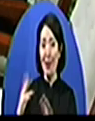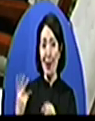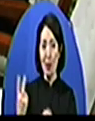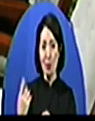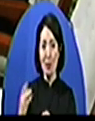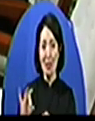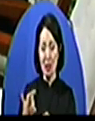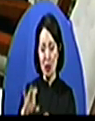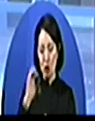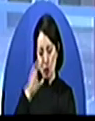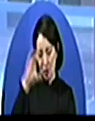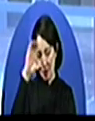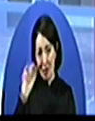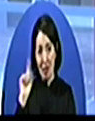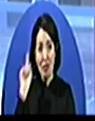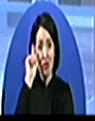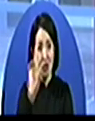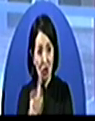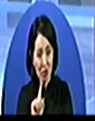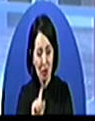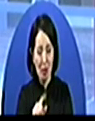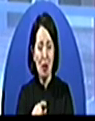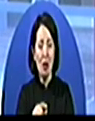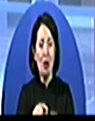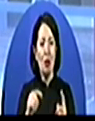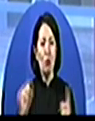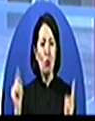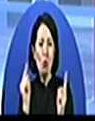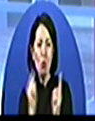үеэрээ Монгол улсын засгийн газар Газпром компани